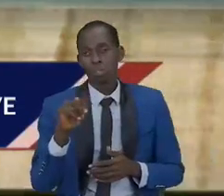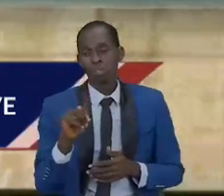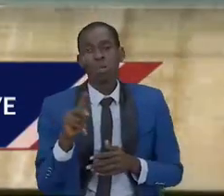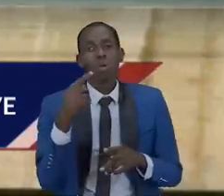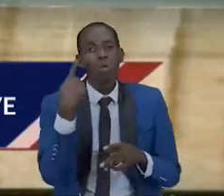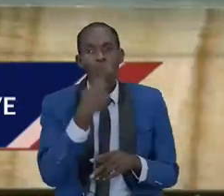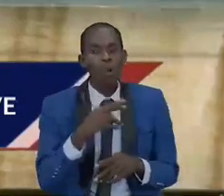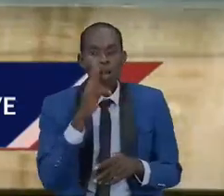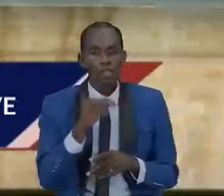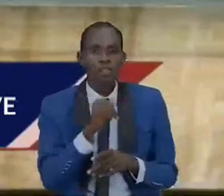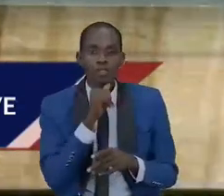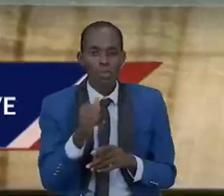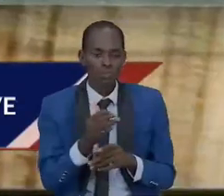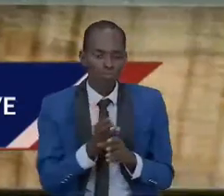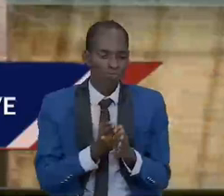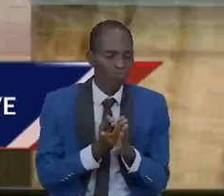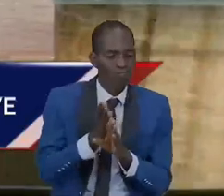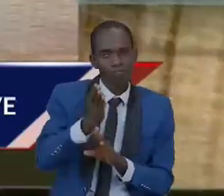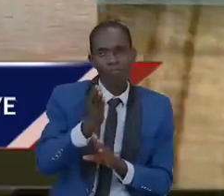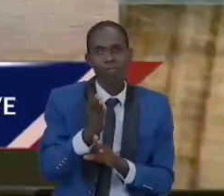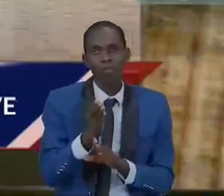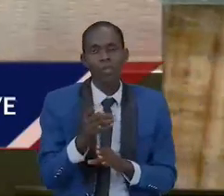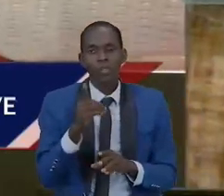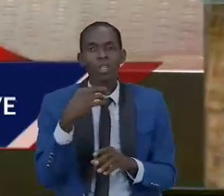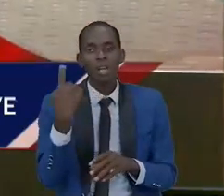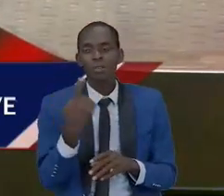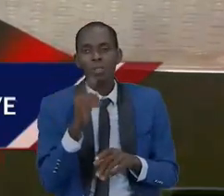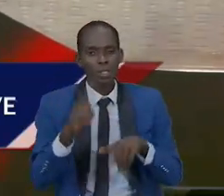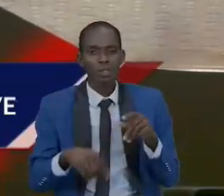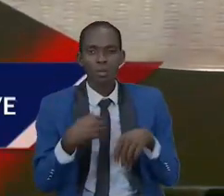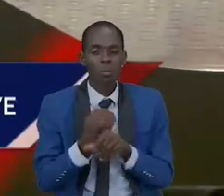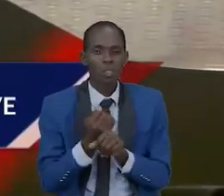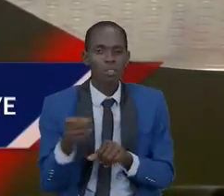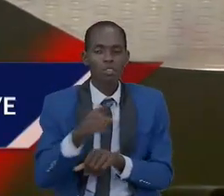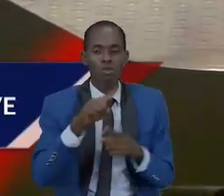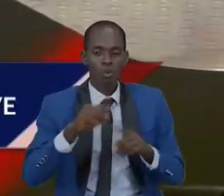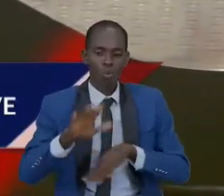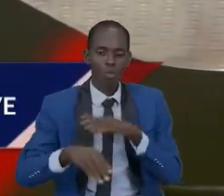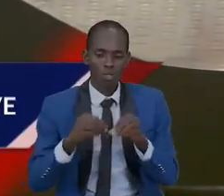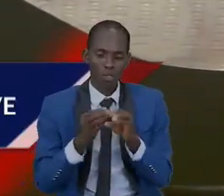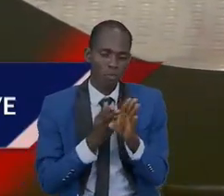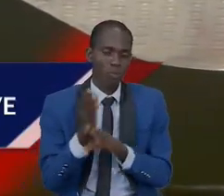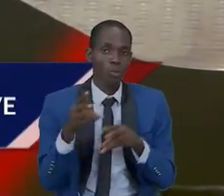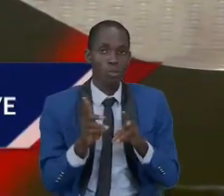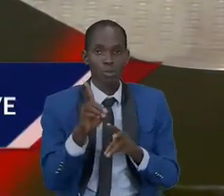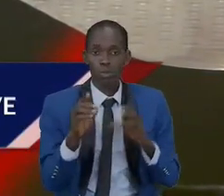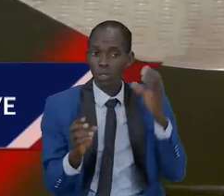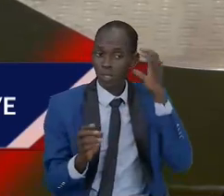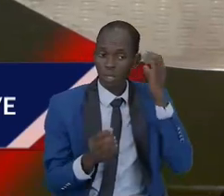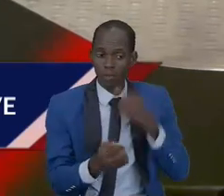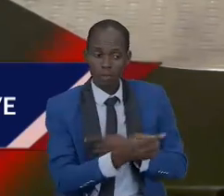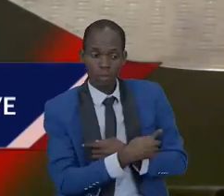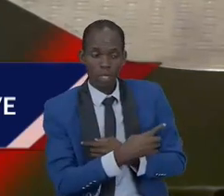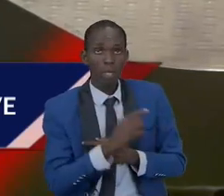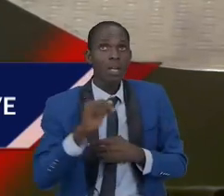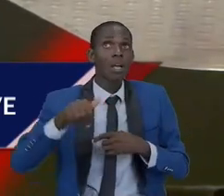gens qui ne sont pas directs vous ne pouvez pas les amener à marcher dans un chemin droit vous les écoutez un jour et vous